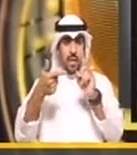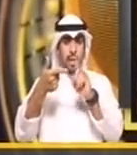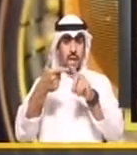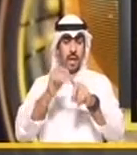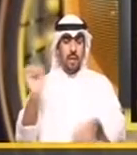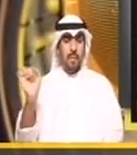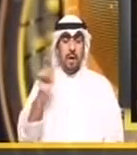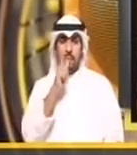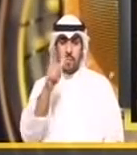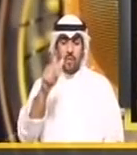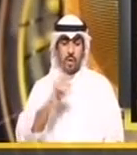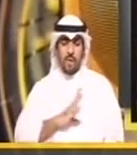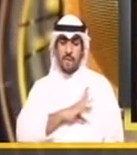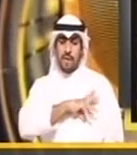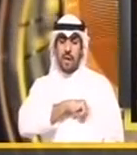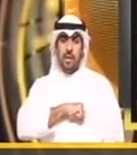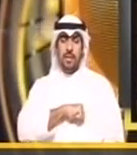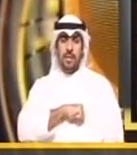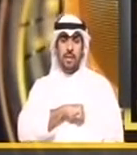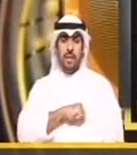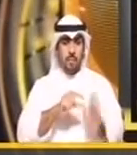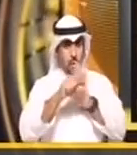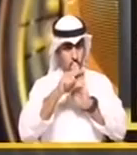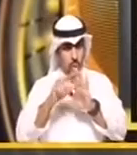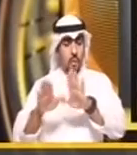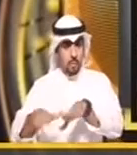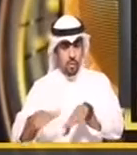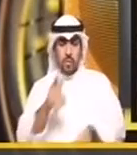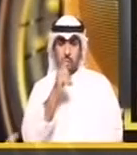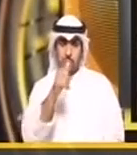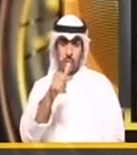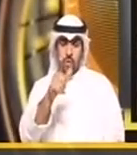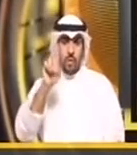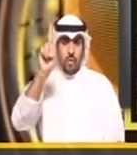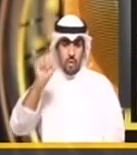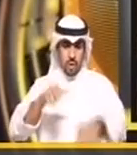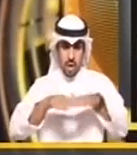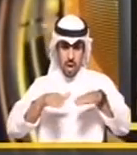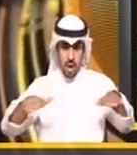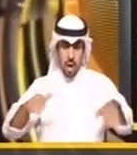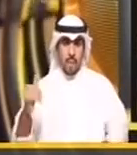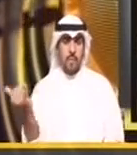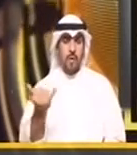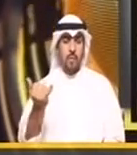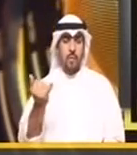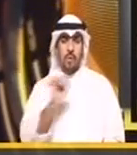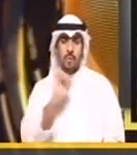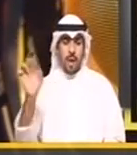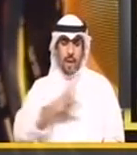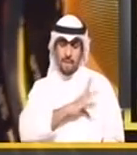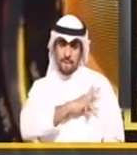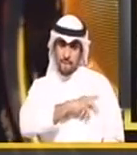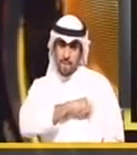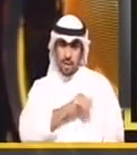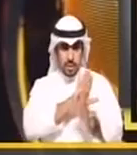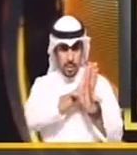الاراضي المحتله في كلمته مطالبا مجلس الامن بتحقيق الشرعيه للمواطن الفلسطيني مؤكدا على